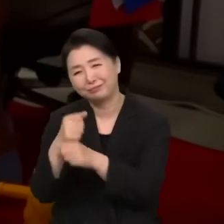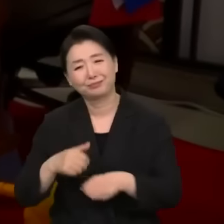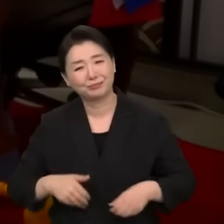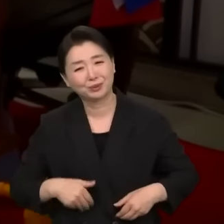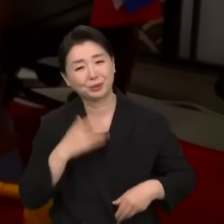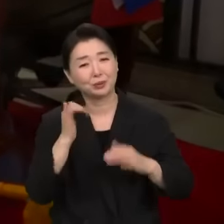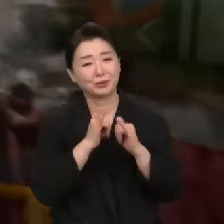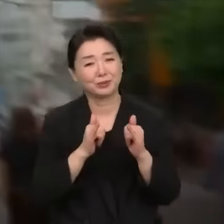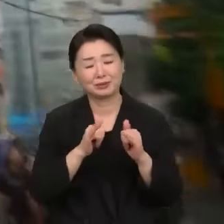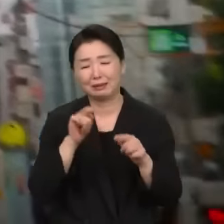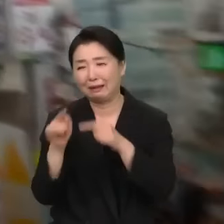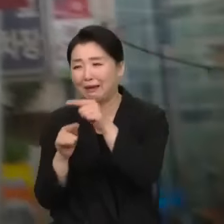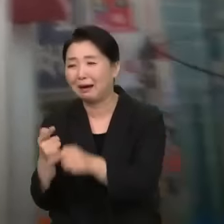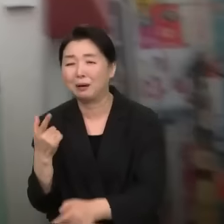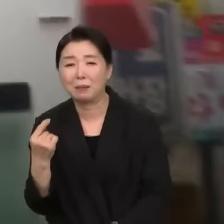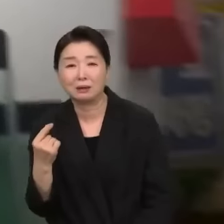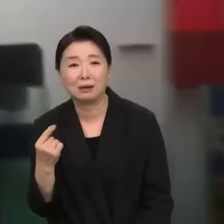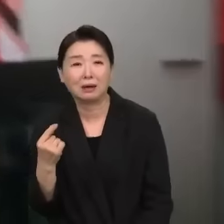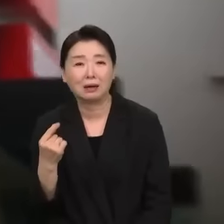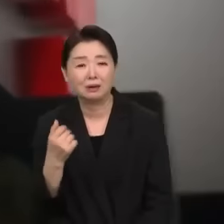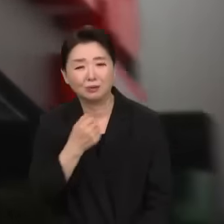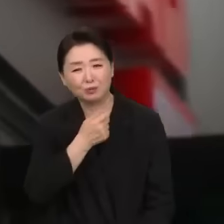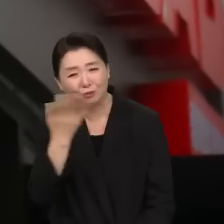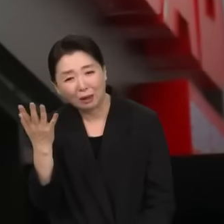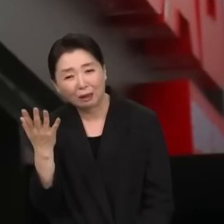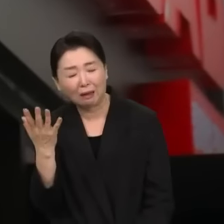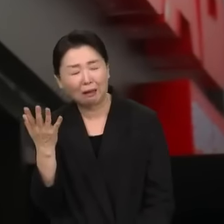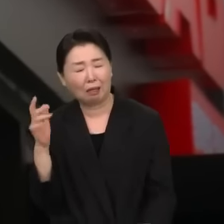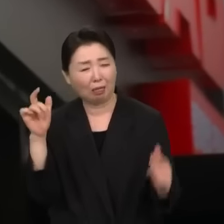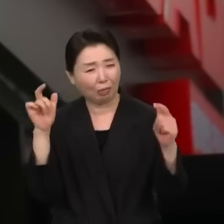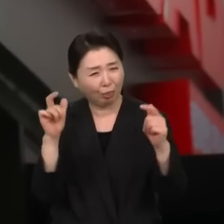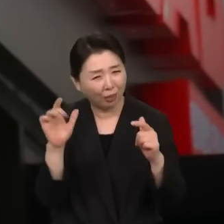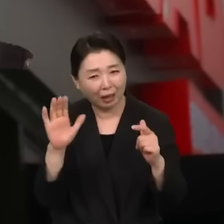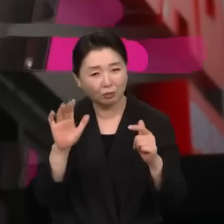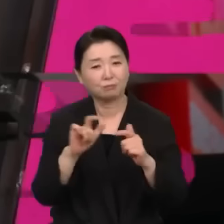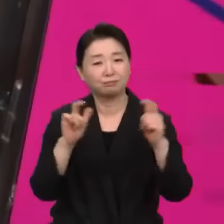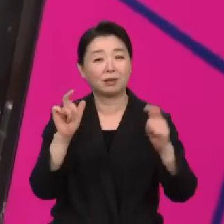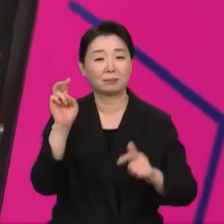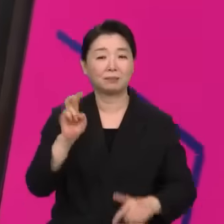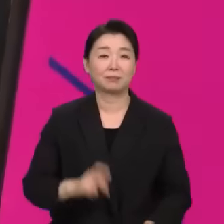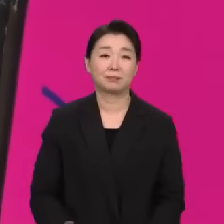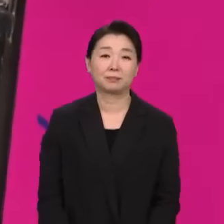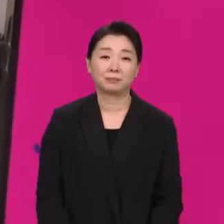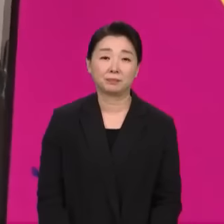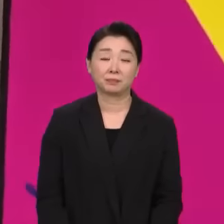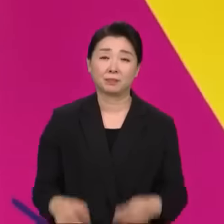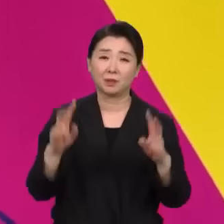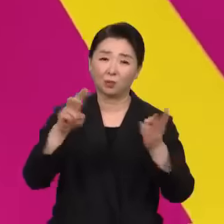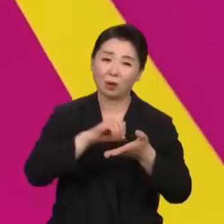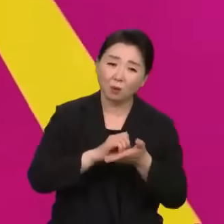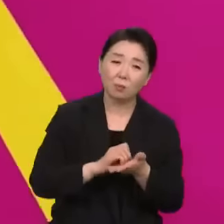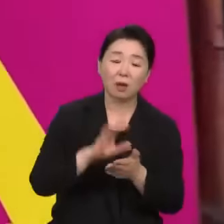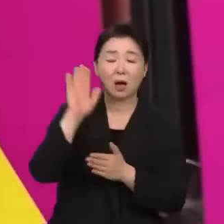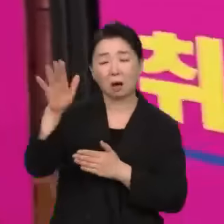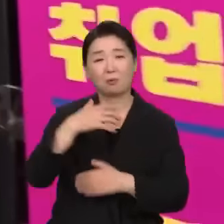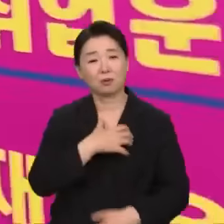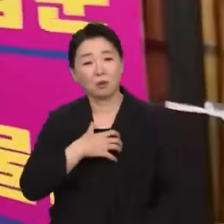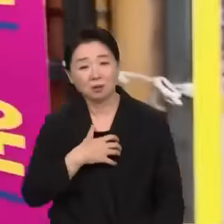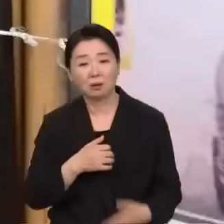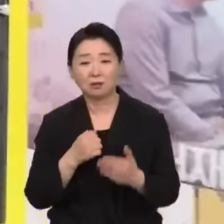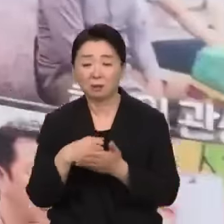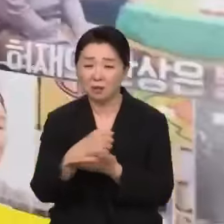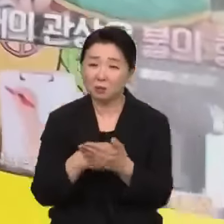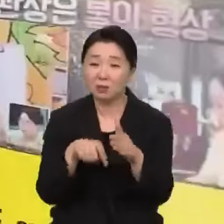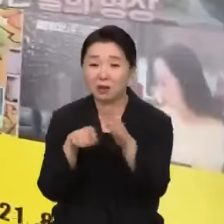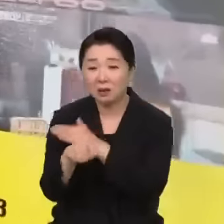청년들이 늘어나면서 이런 유행은 쉽게 잦아들지 않을 걸로 보입니다. 취업 고민과 미래 걱정 때문에 점집까지